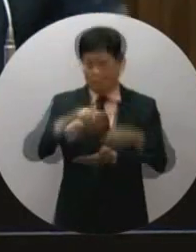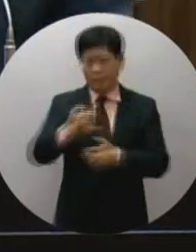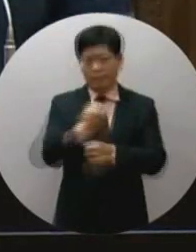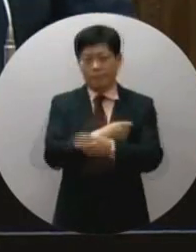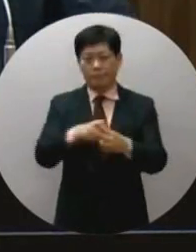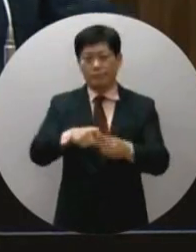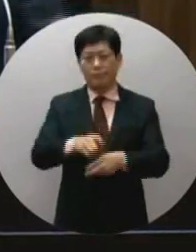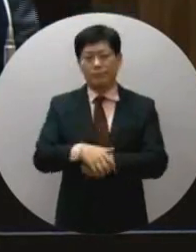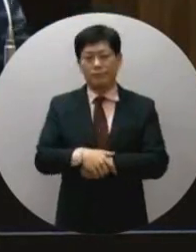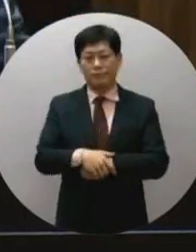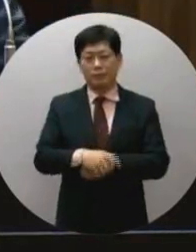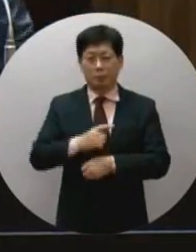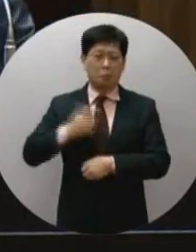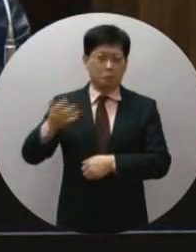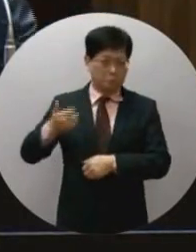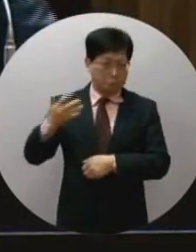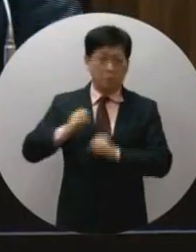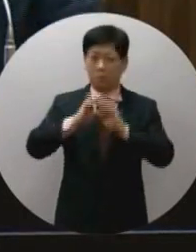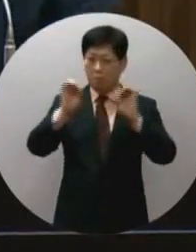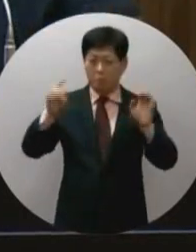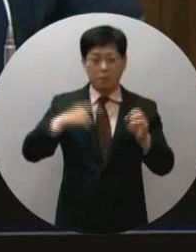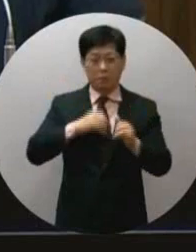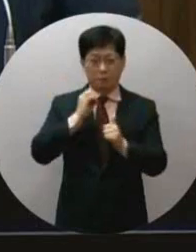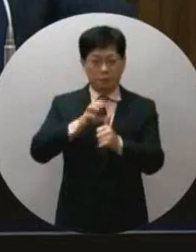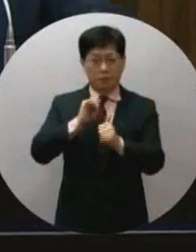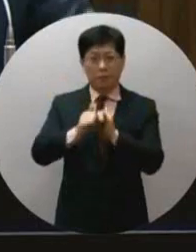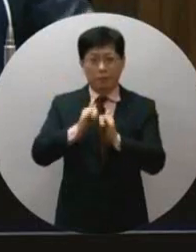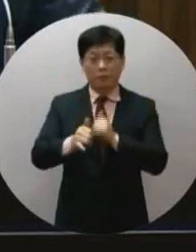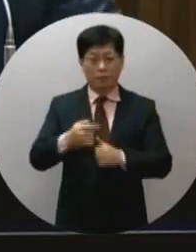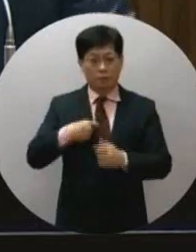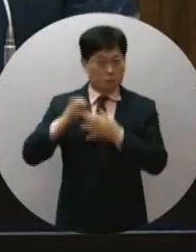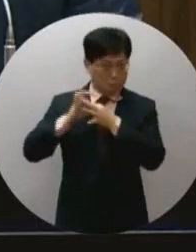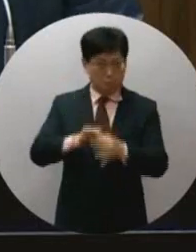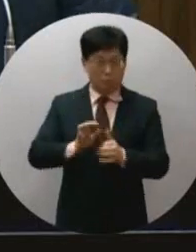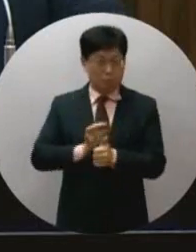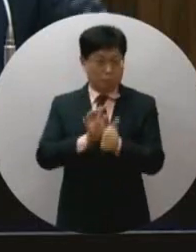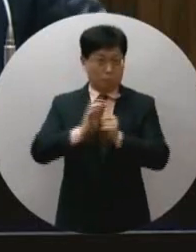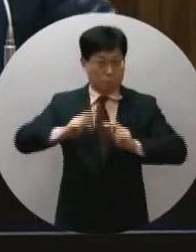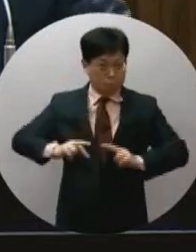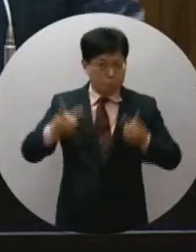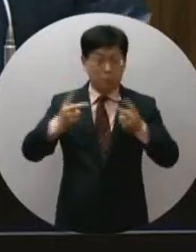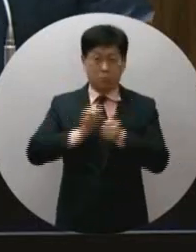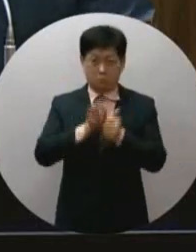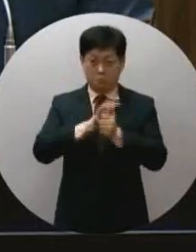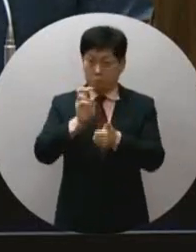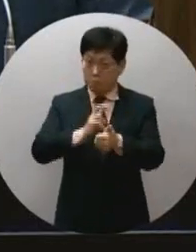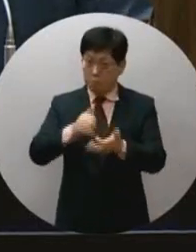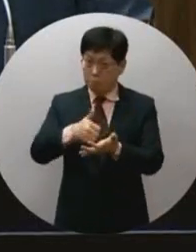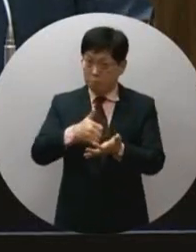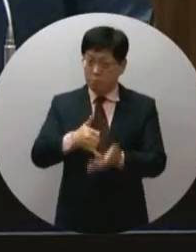什么？因为你在这个里面，你把人家大家都骂完了，好，现在变成是行政院也回